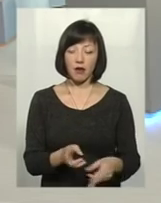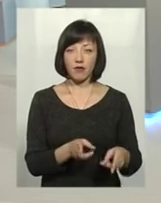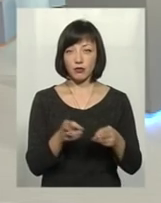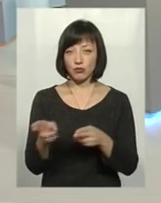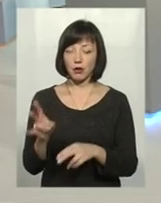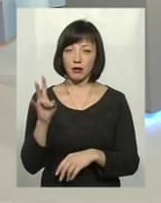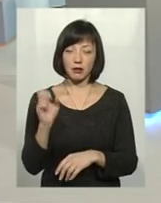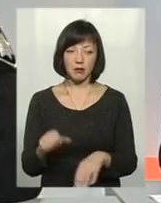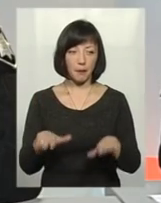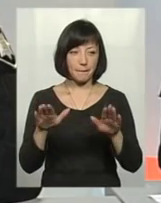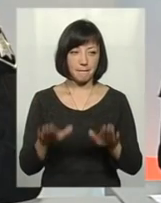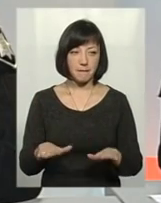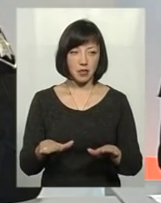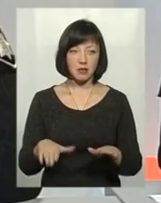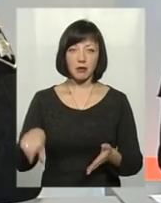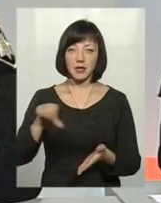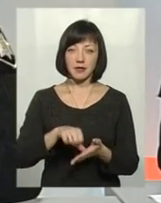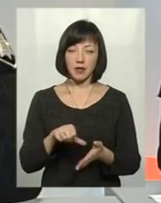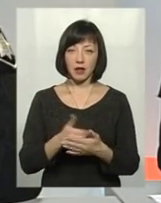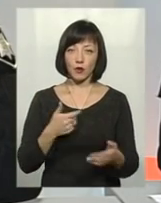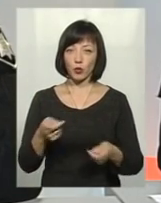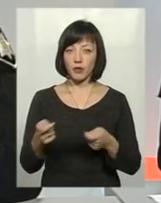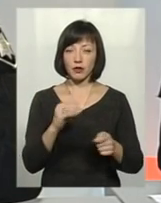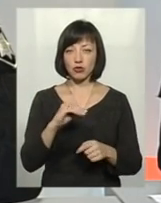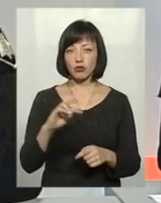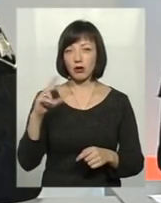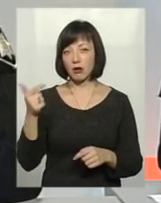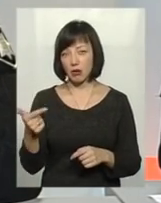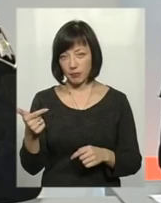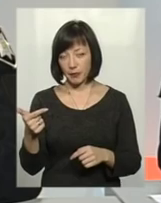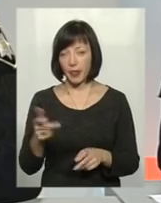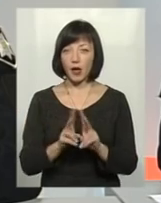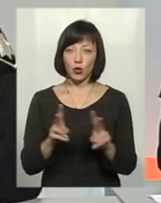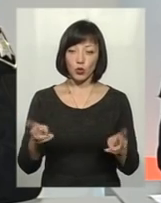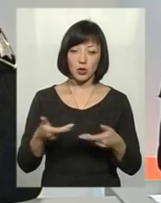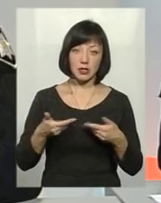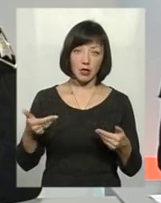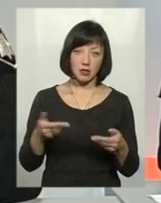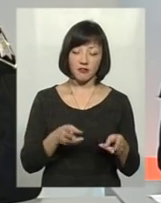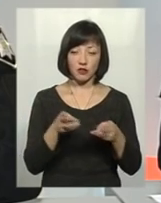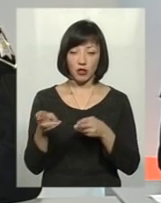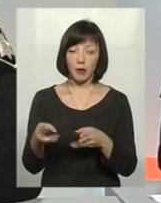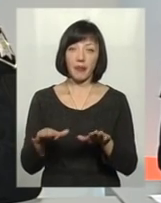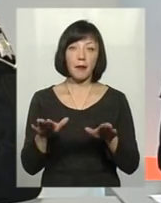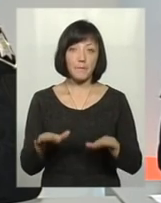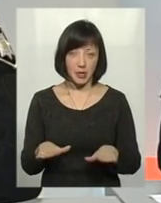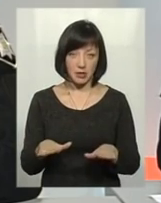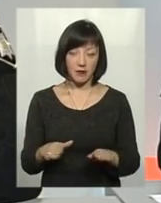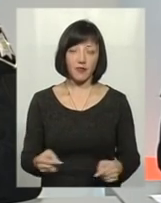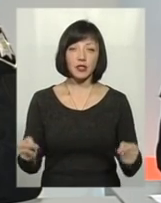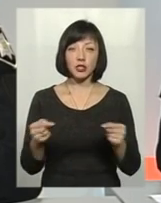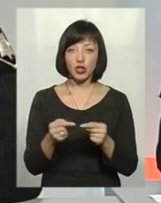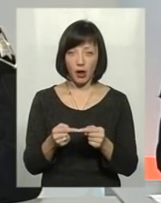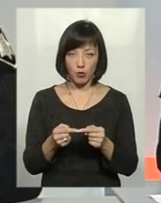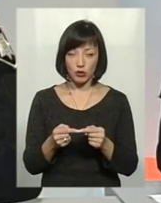на місце представник від управління житлово-комунального господарства, хтось з нас виїжджає, і ми на місці